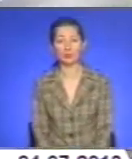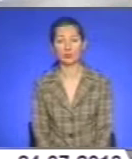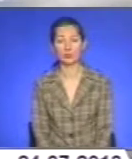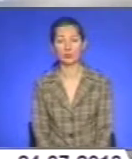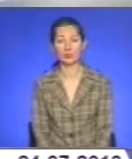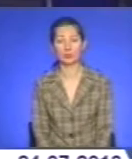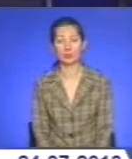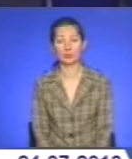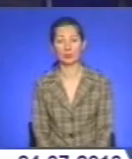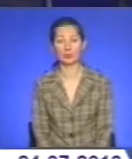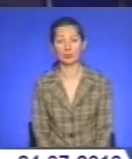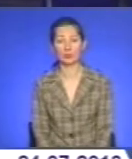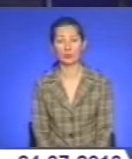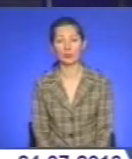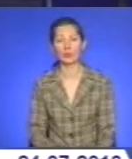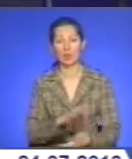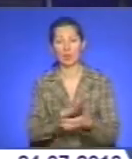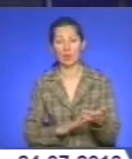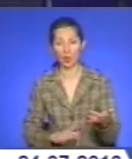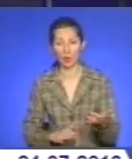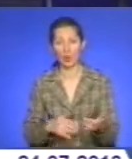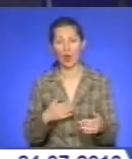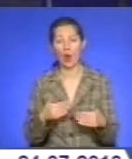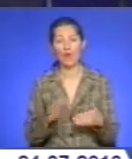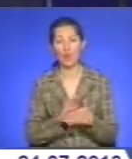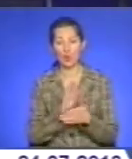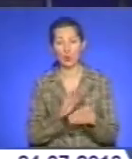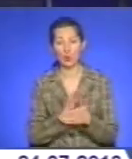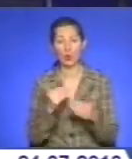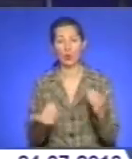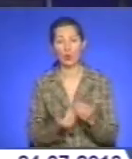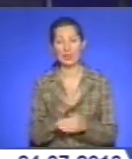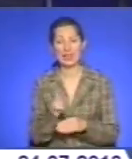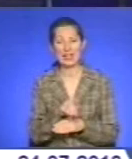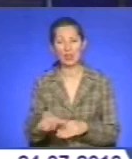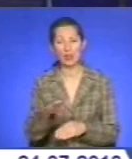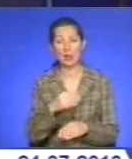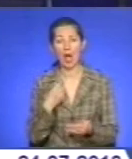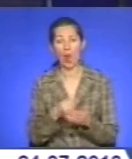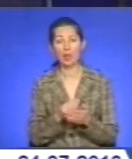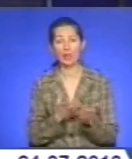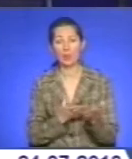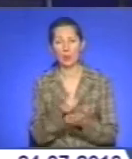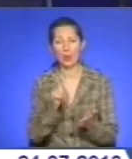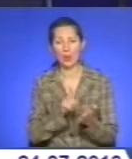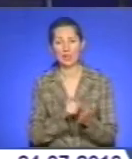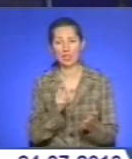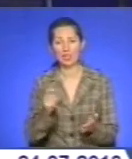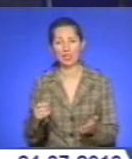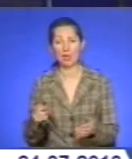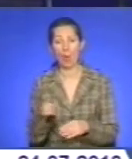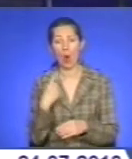І далі продовжуємо наш випуск новинами Тернопілля. Коштів на виплати пенсій жителям